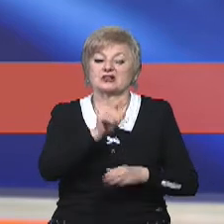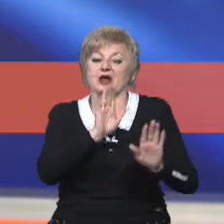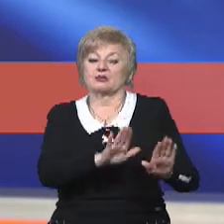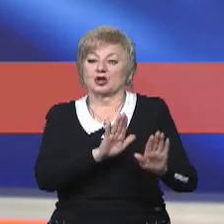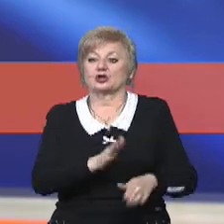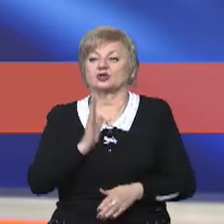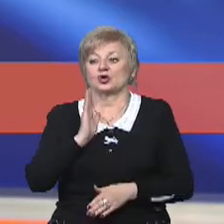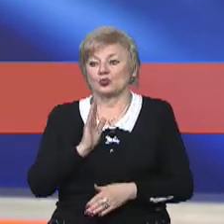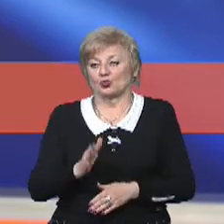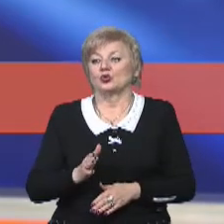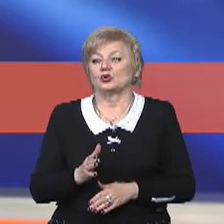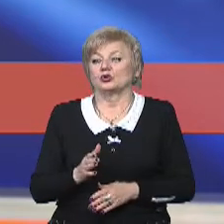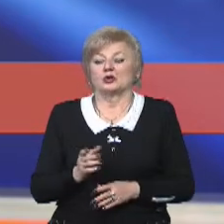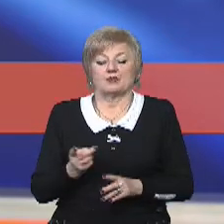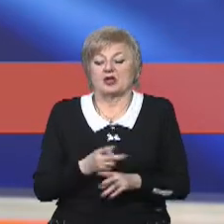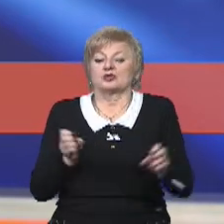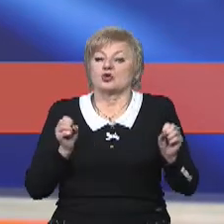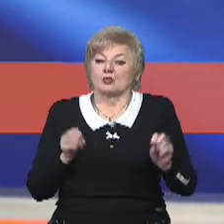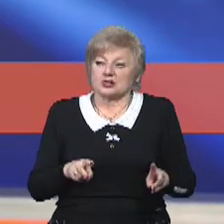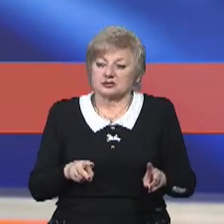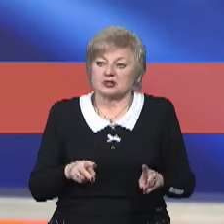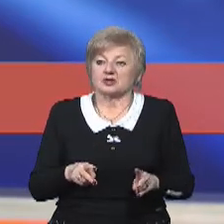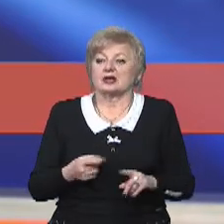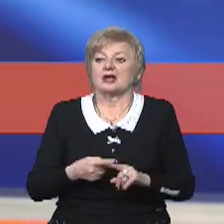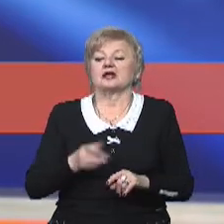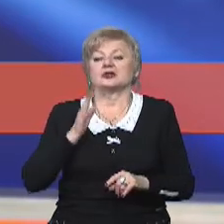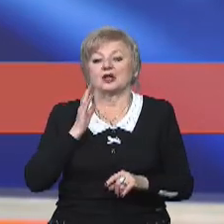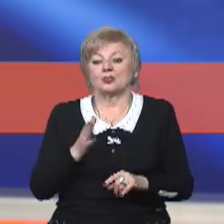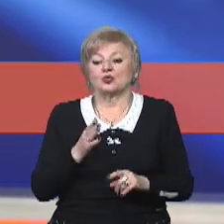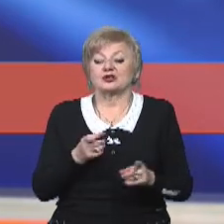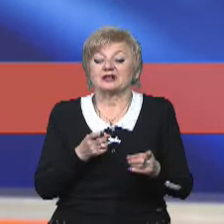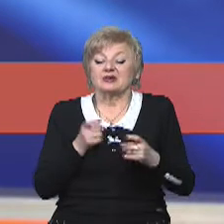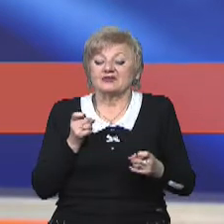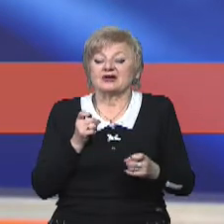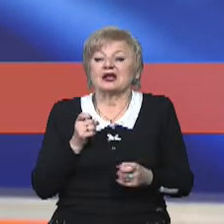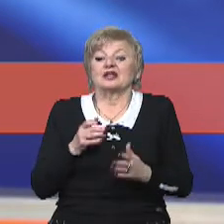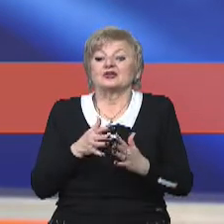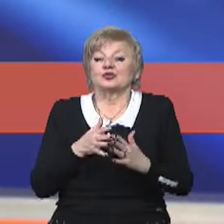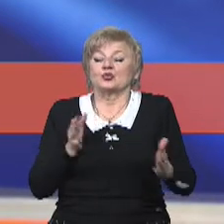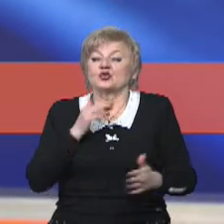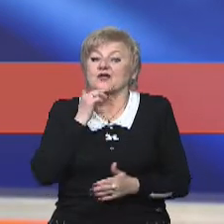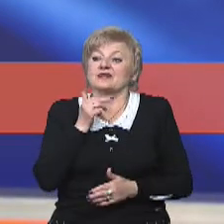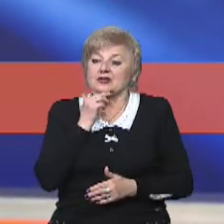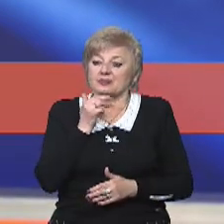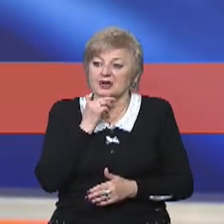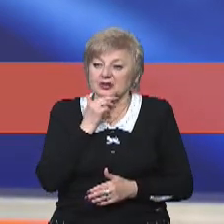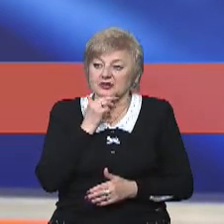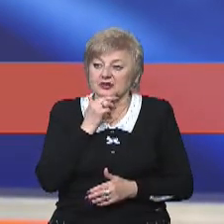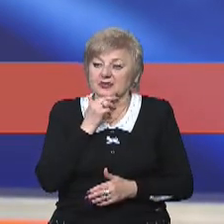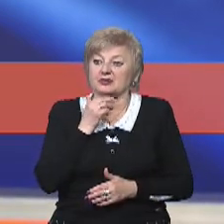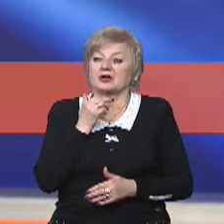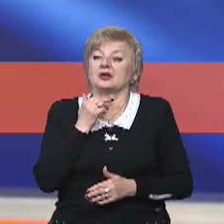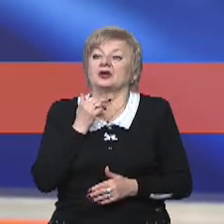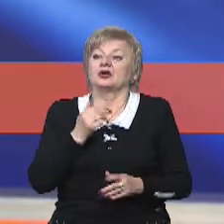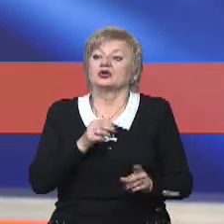знаходитися у відповідь безпеці. Крім того, це буде привертати ще в більшій мірі увагу тих